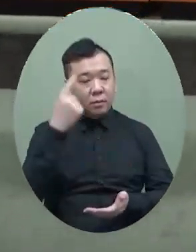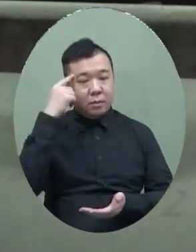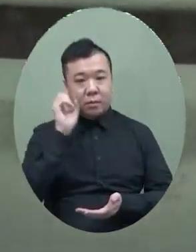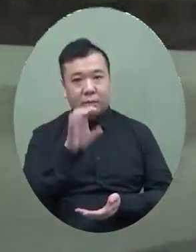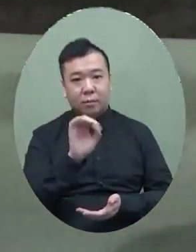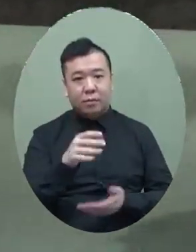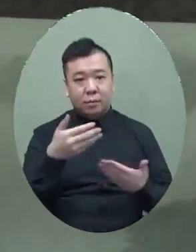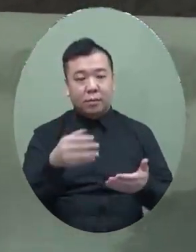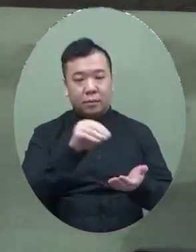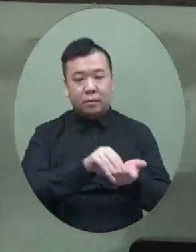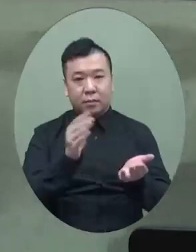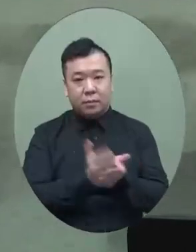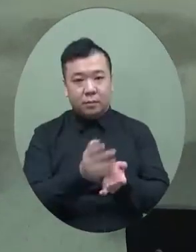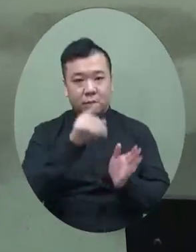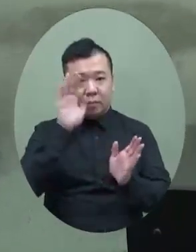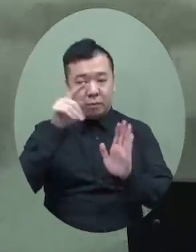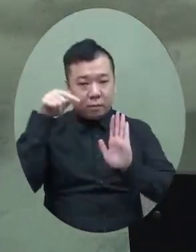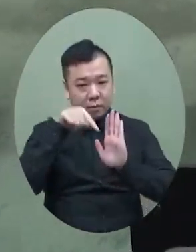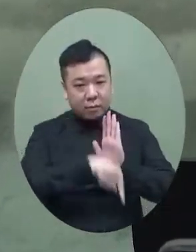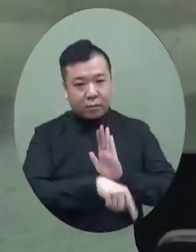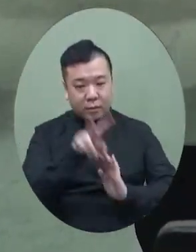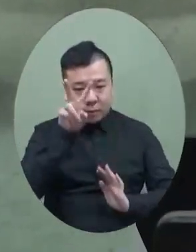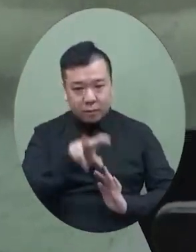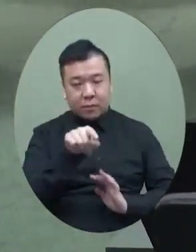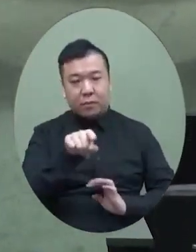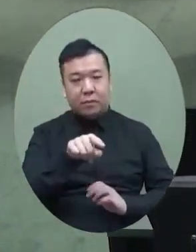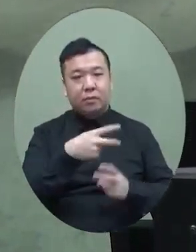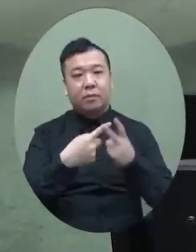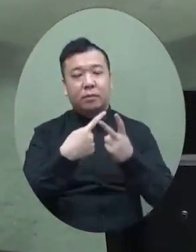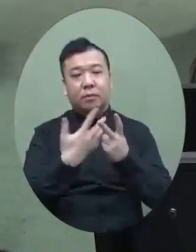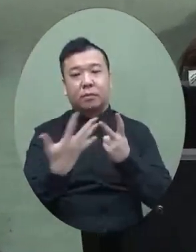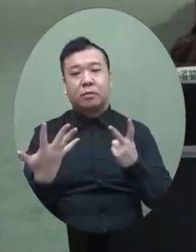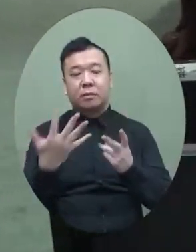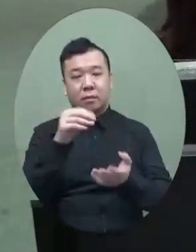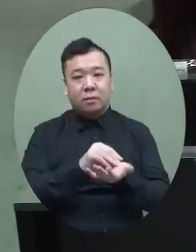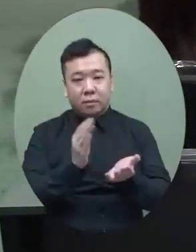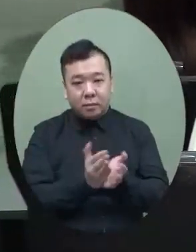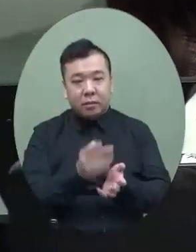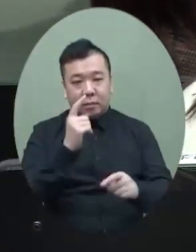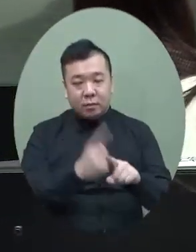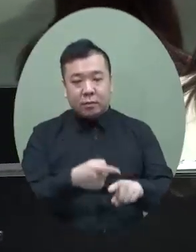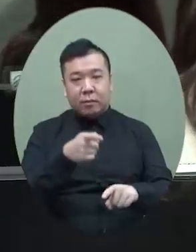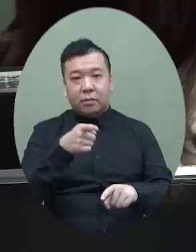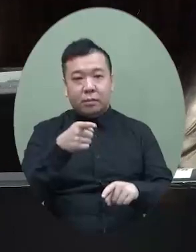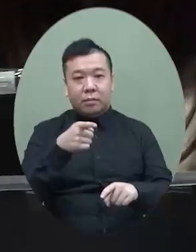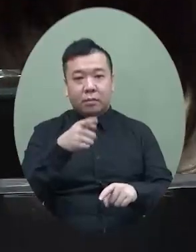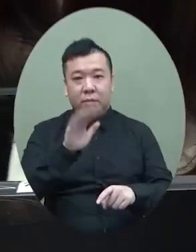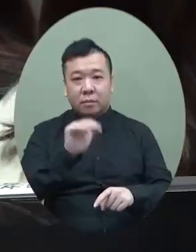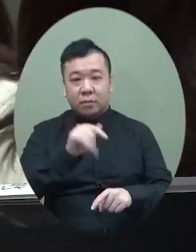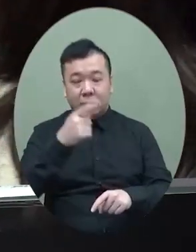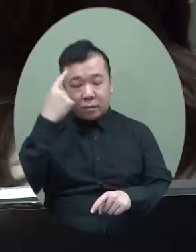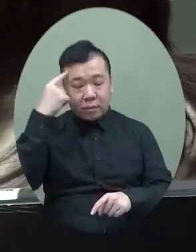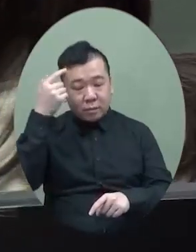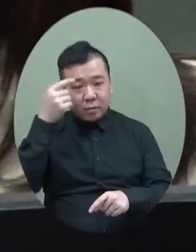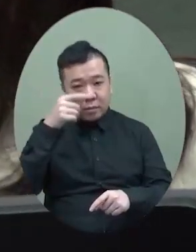見到今日確診嗰個數字咧，就係去到25宗啦。咁其實係咪即係都可以理解